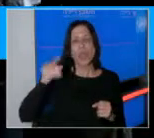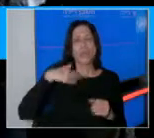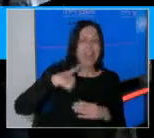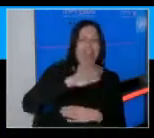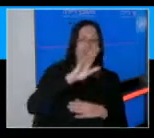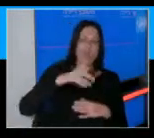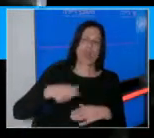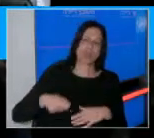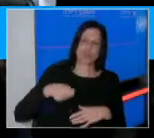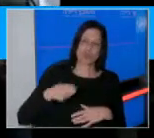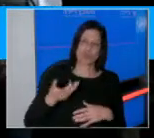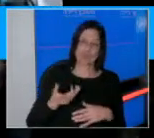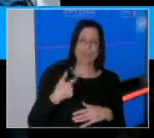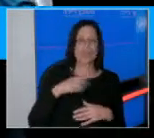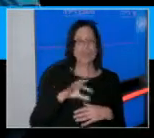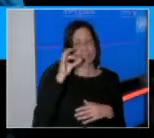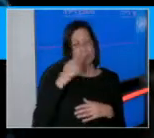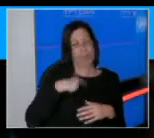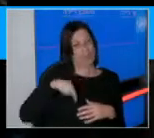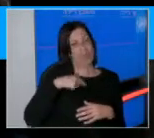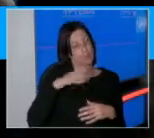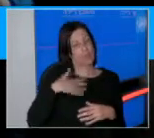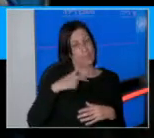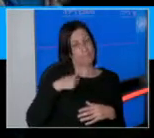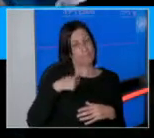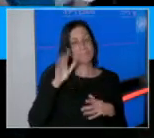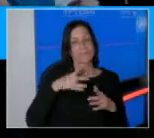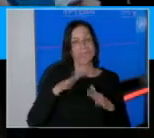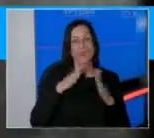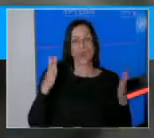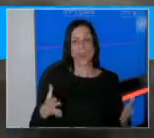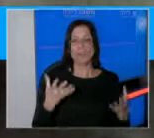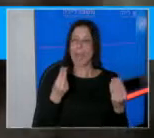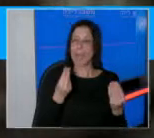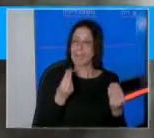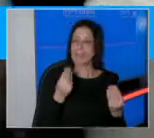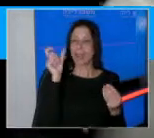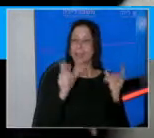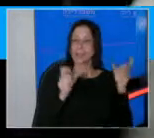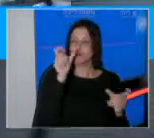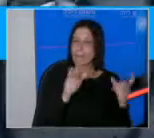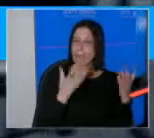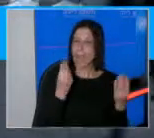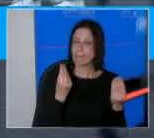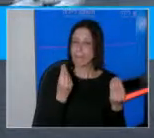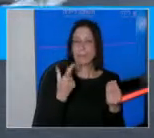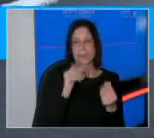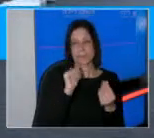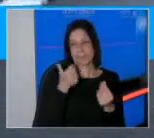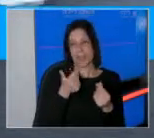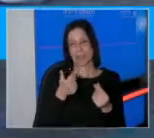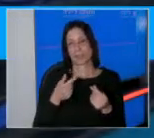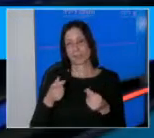לשוק. ותמצאו גם אותנו בדרך, אנחנו ועוד דוכנים רבים, ואנשים רבים, ורבות. אז רגע, בעצם אנחנו מחר... אנחנו בשוק הקרמל